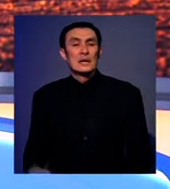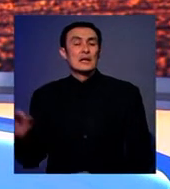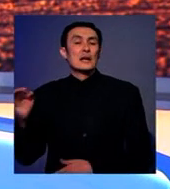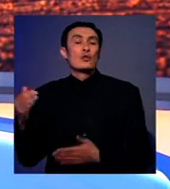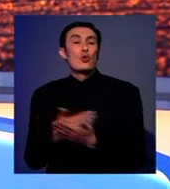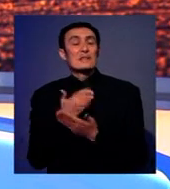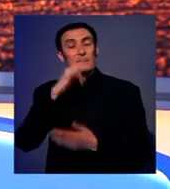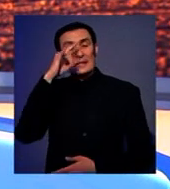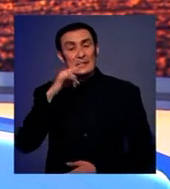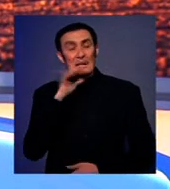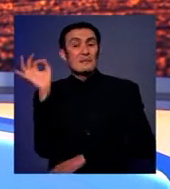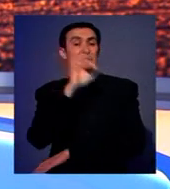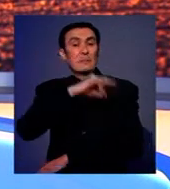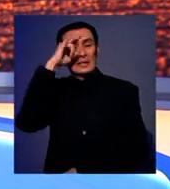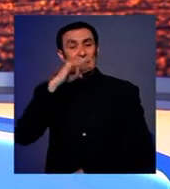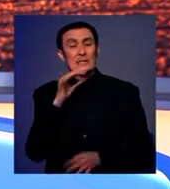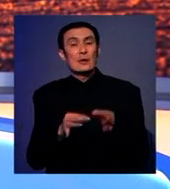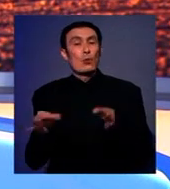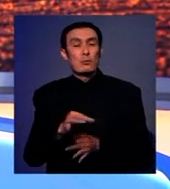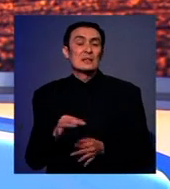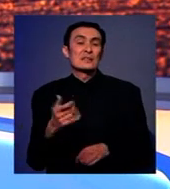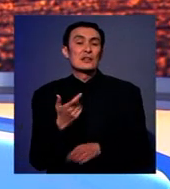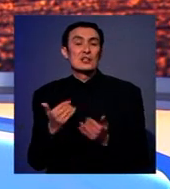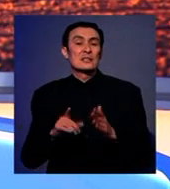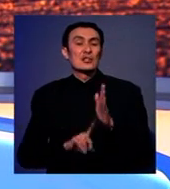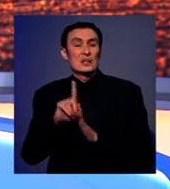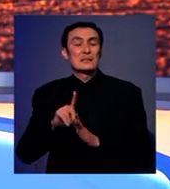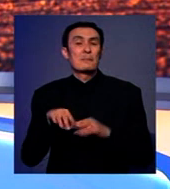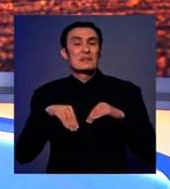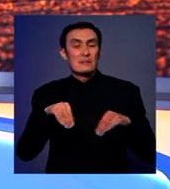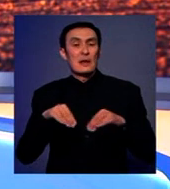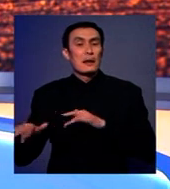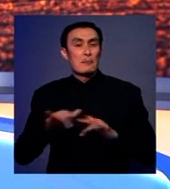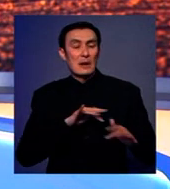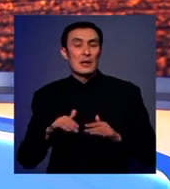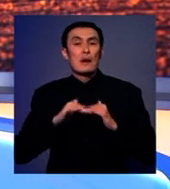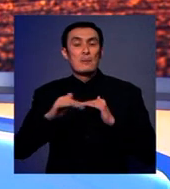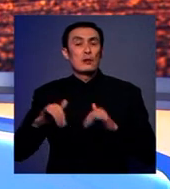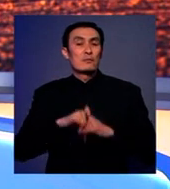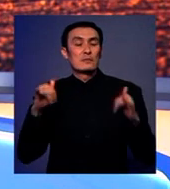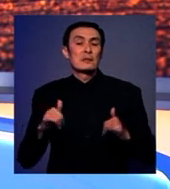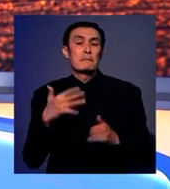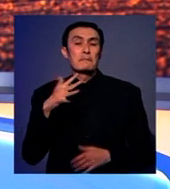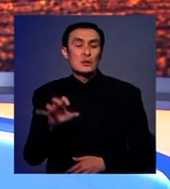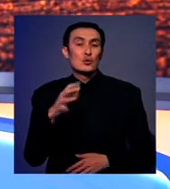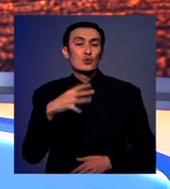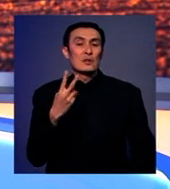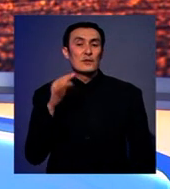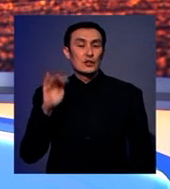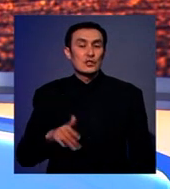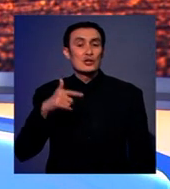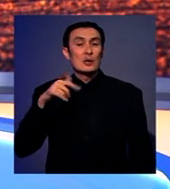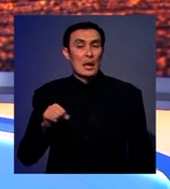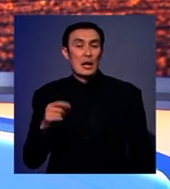И вновь о том, что в нашей стране, в Западно-Казахстанской области, в самом разгаре посевная кампания. Площадь полей в этом году превысила 542